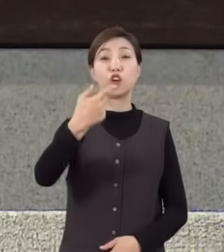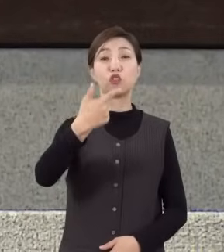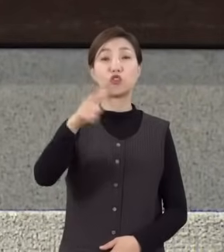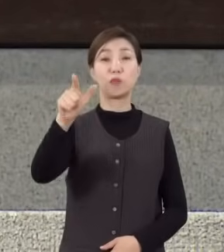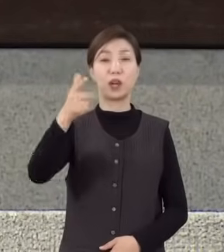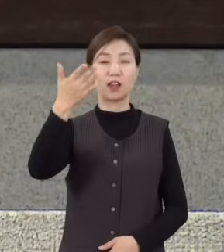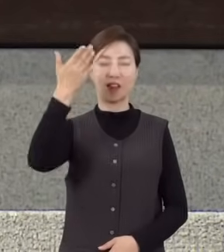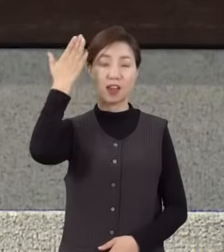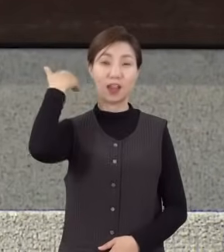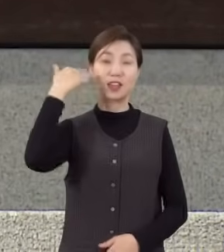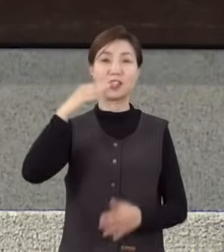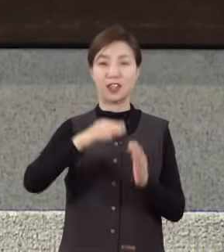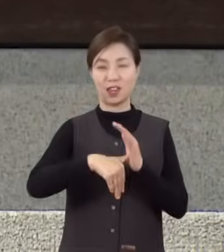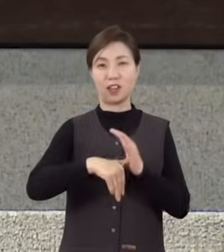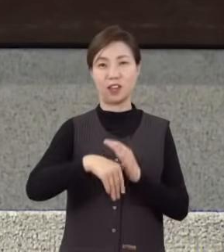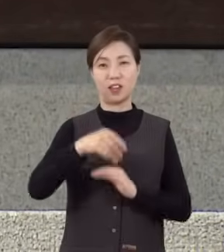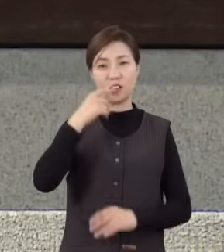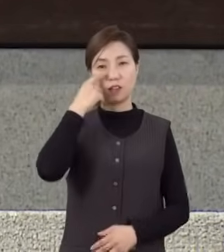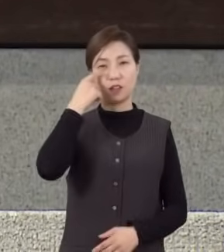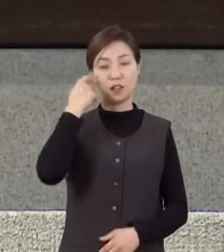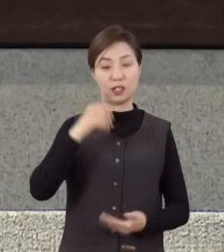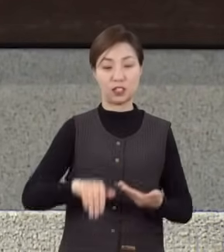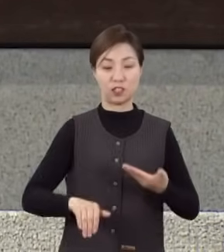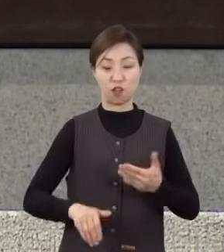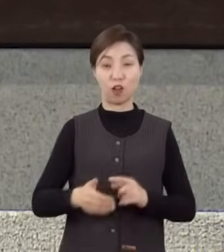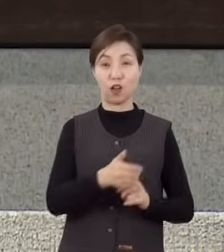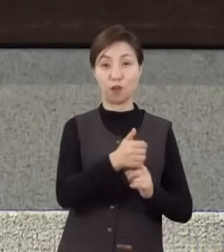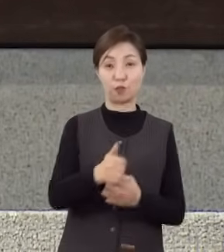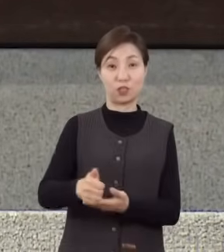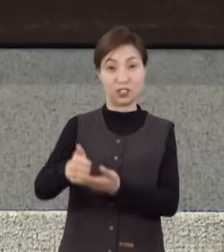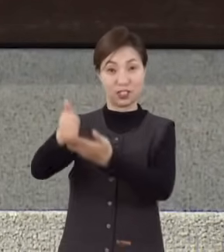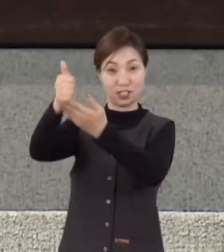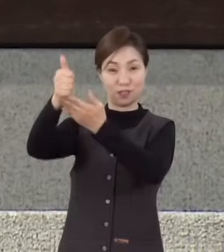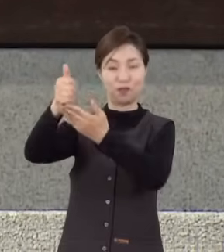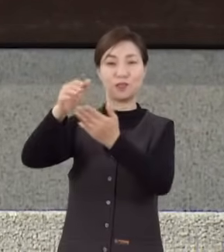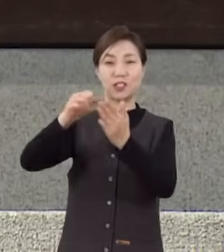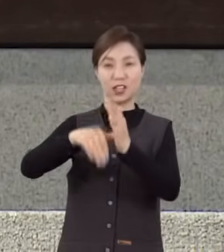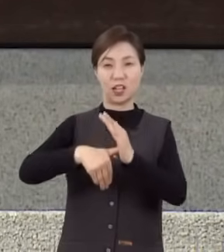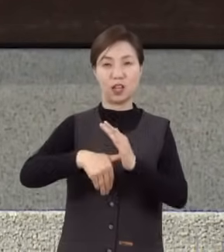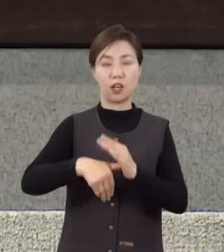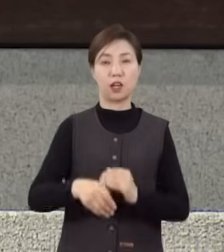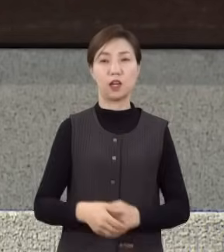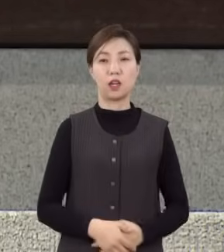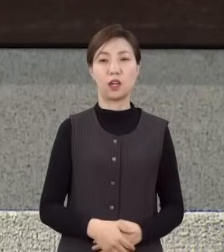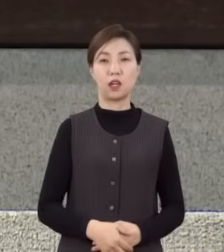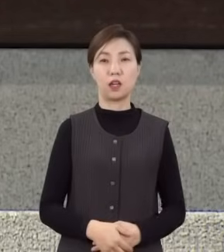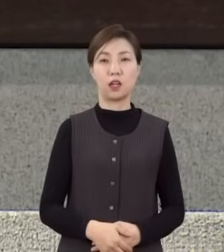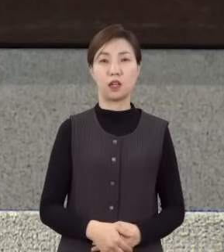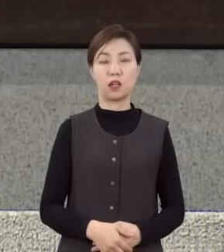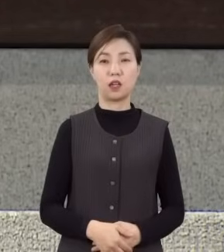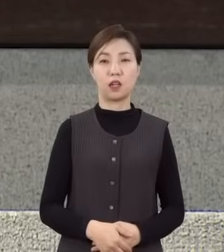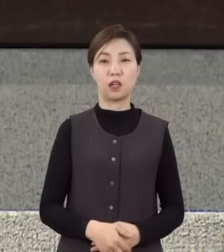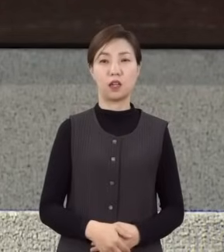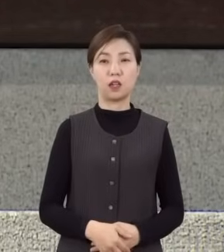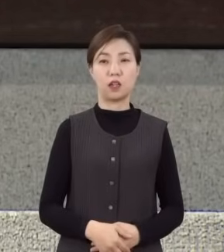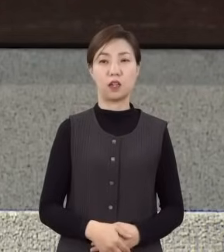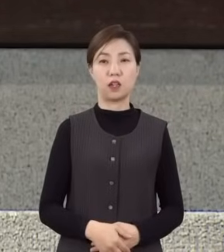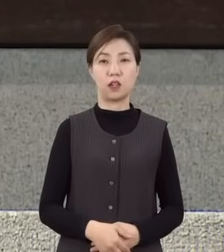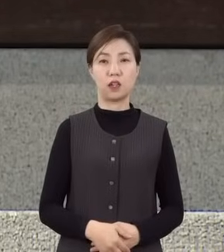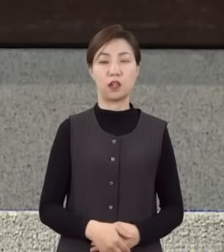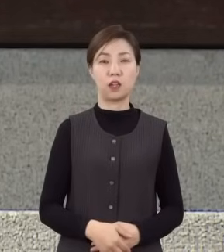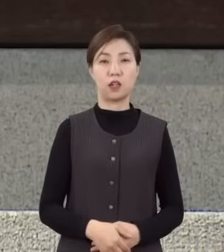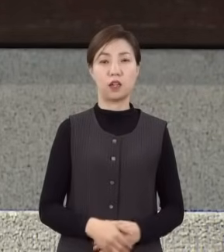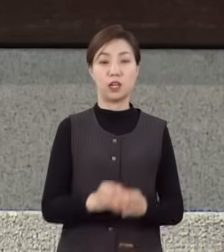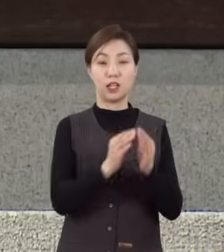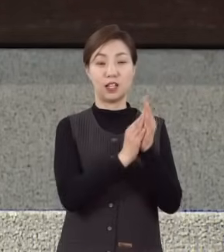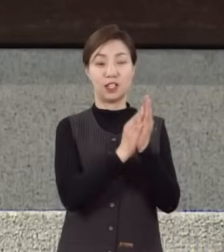2600년 전쯤에 우리 석가모니 부처님께서 기원정사에 계셨을 때 금강경에